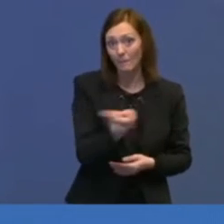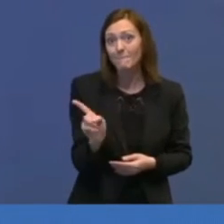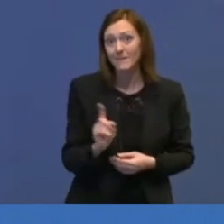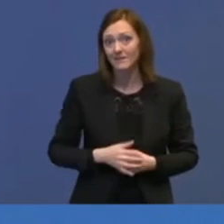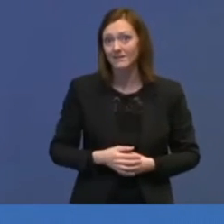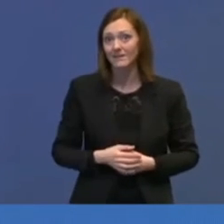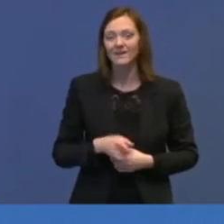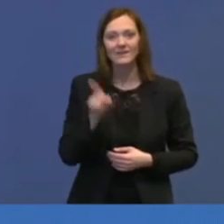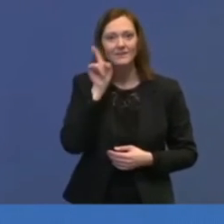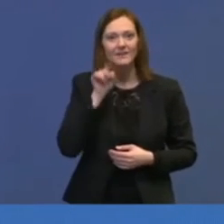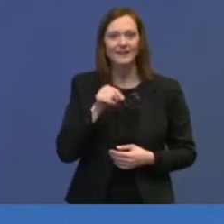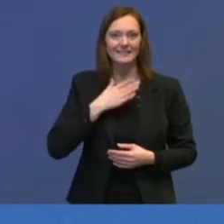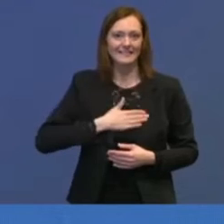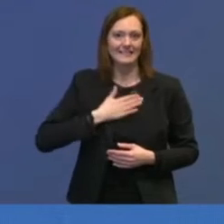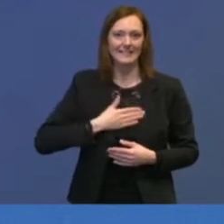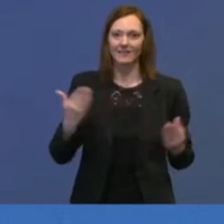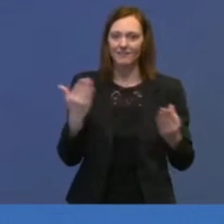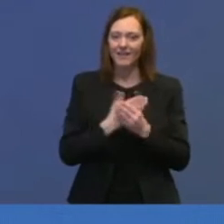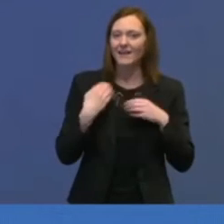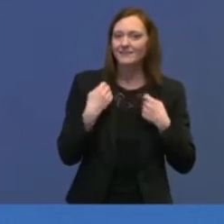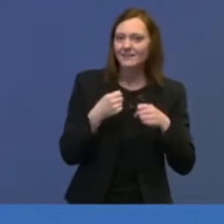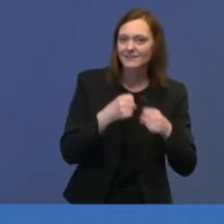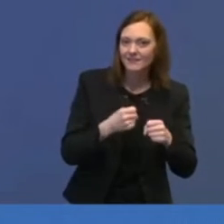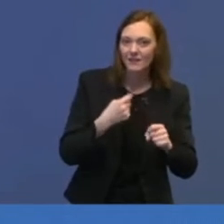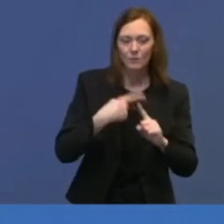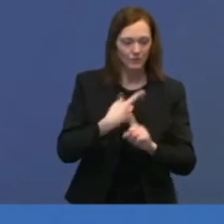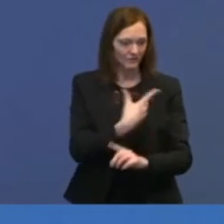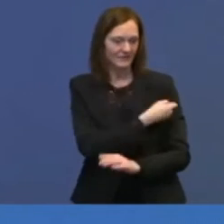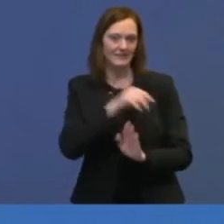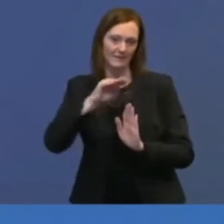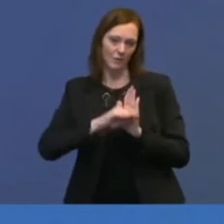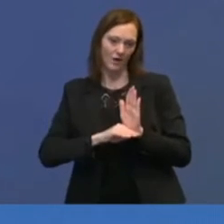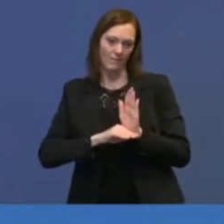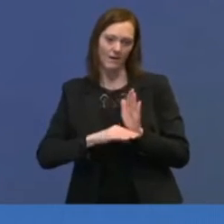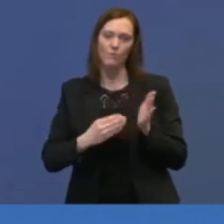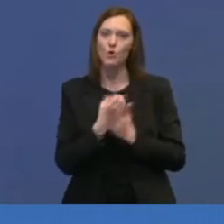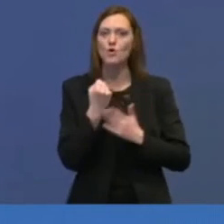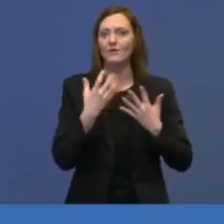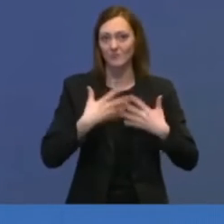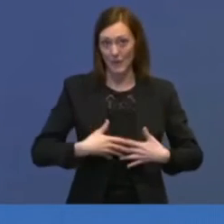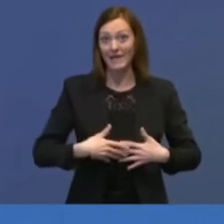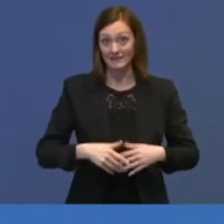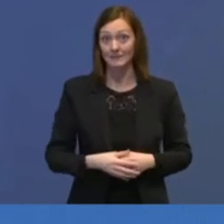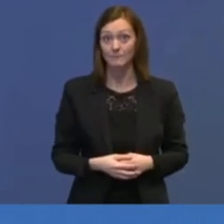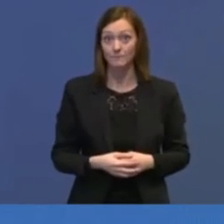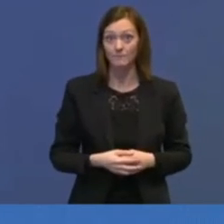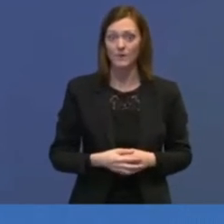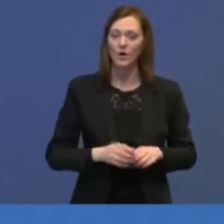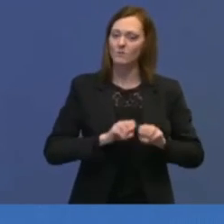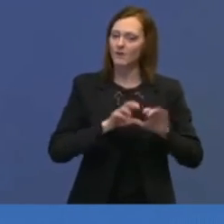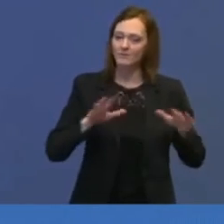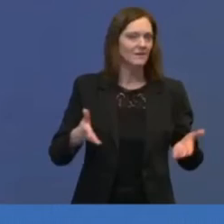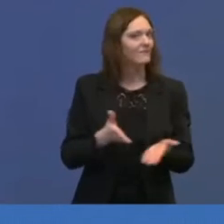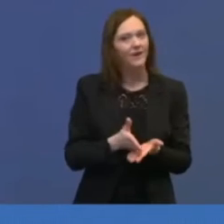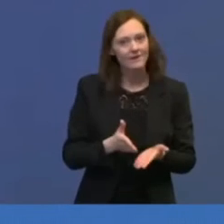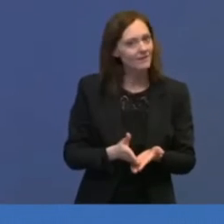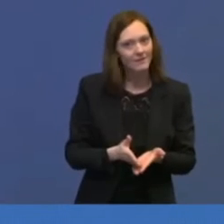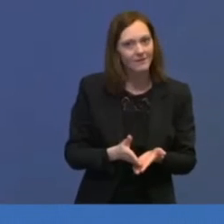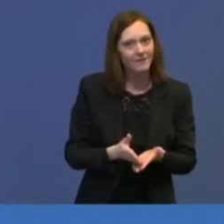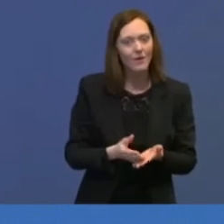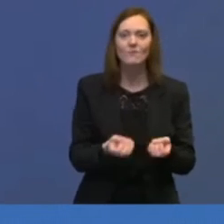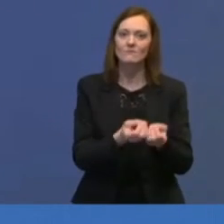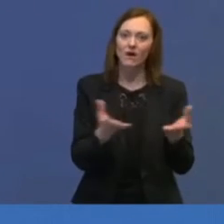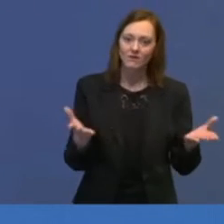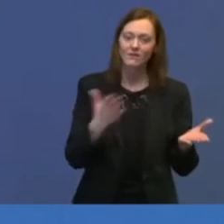Wa xa farxad leh, in tadal ke ni wudacir ka haa iya permamish ki talaalku ay shakayyan. O in kasto o uudur kurda maanin,